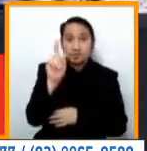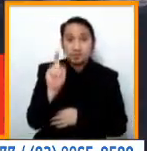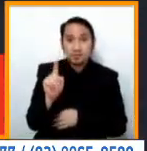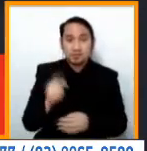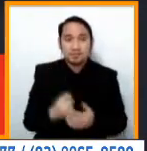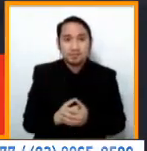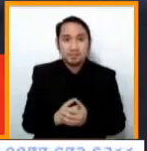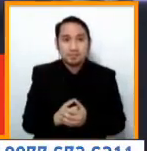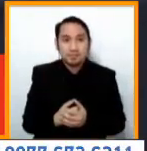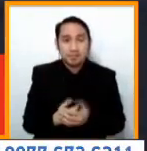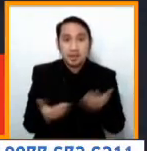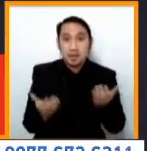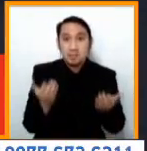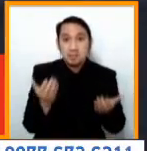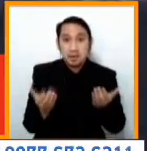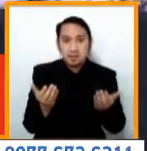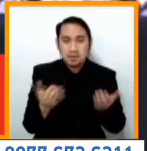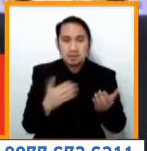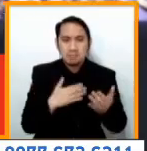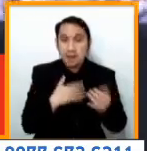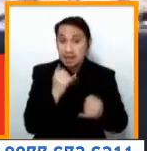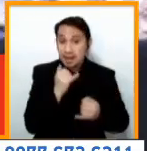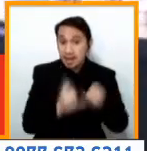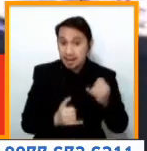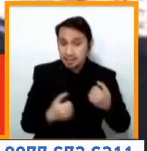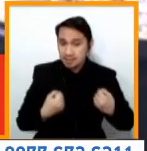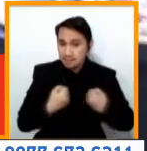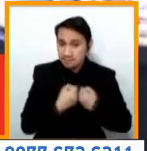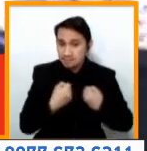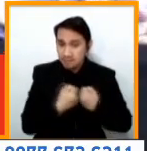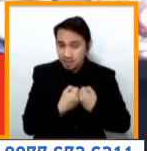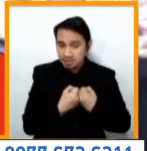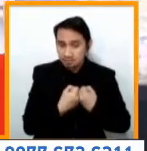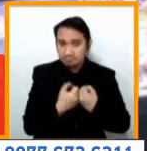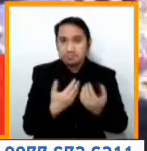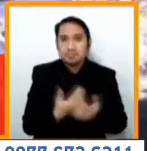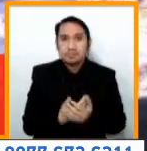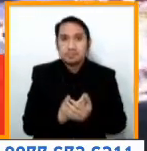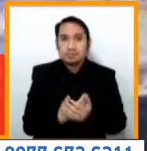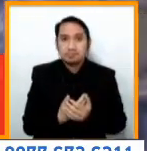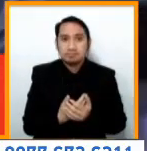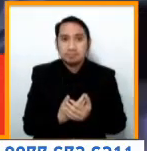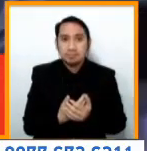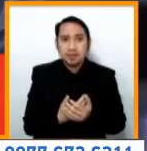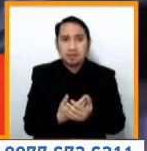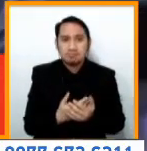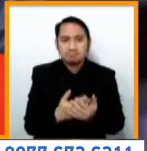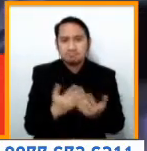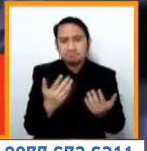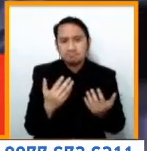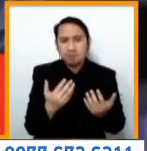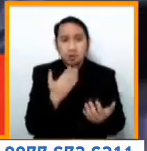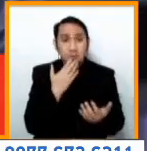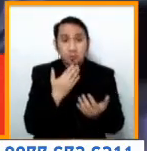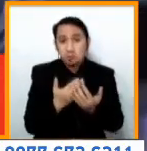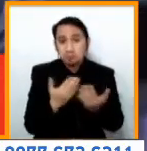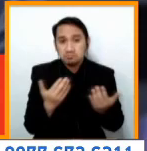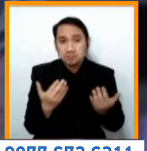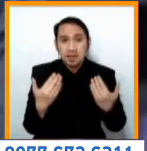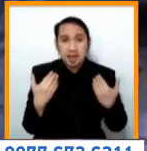It might be my last fight or there's more. We can, one at a time. Good thing that here's